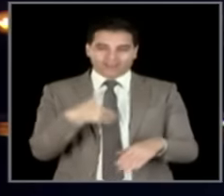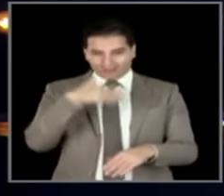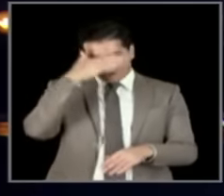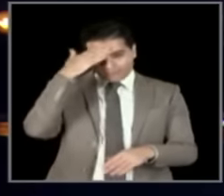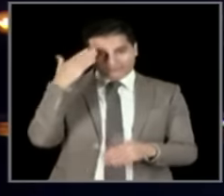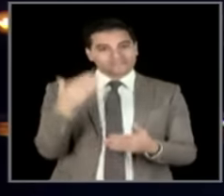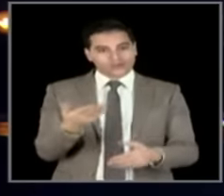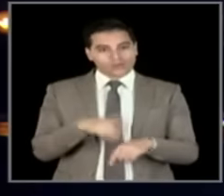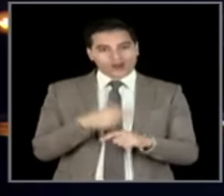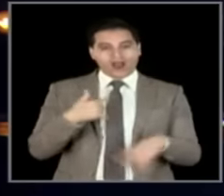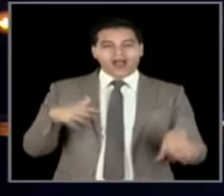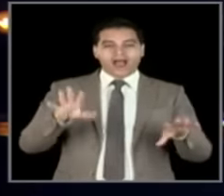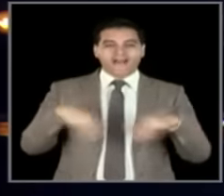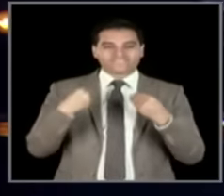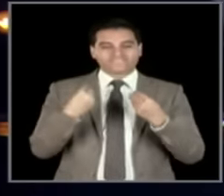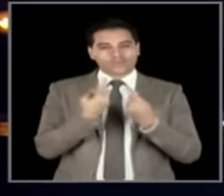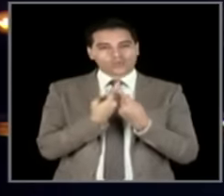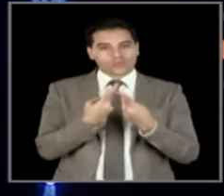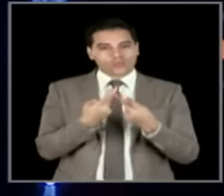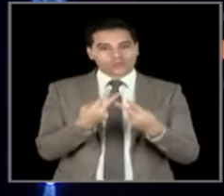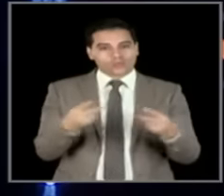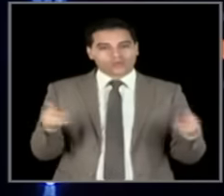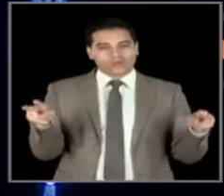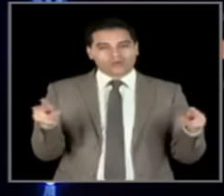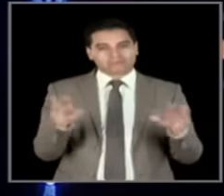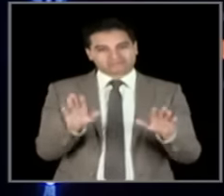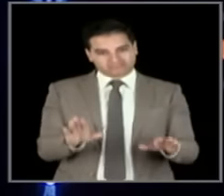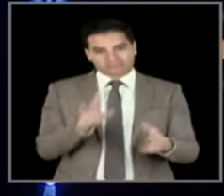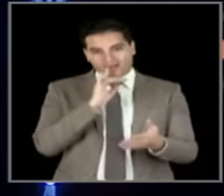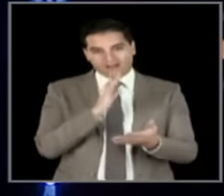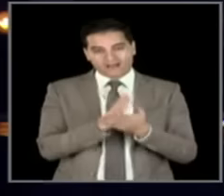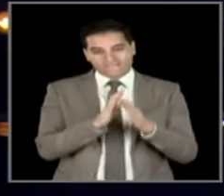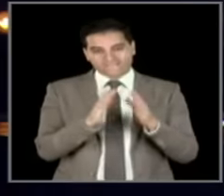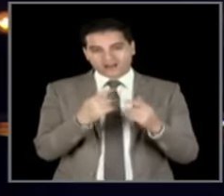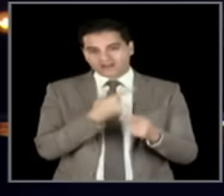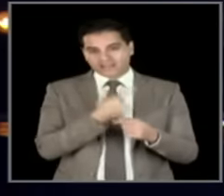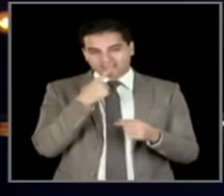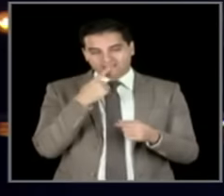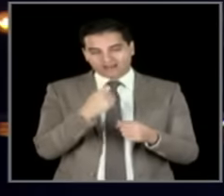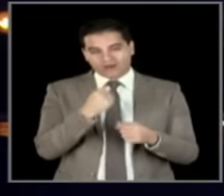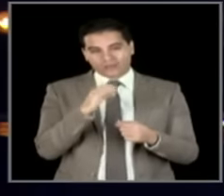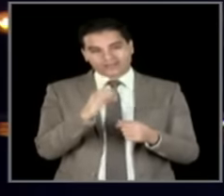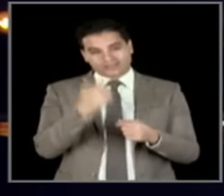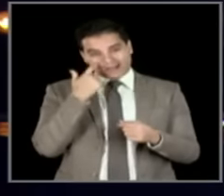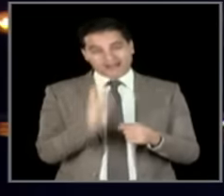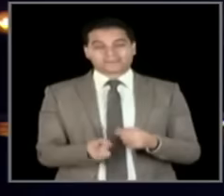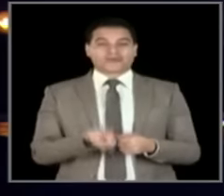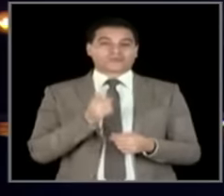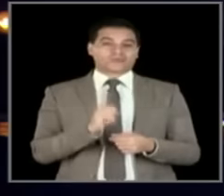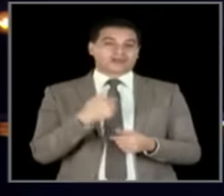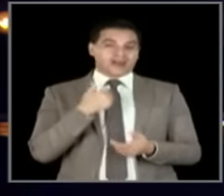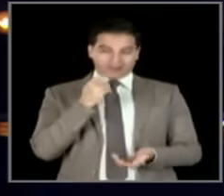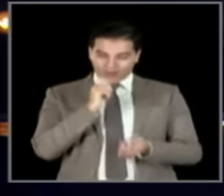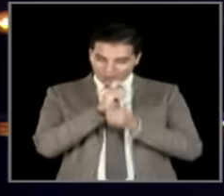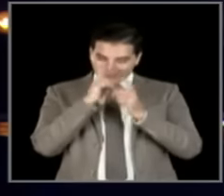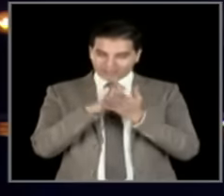خبره وفاهم ولادي كويس جدا فريق ده تقيل فريق محترم فخلي بالكم انا